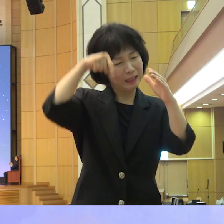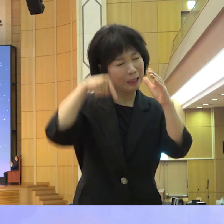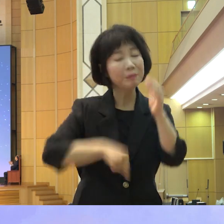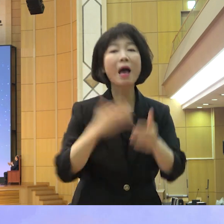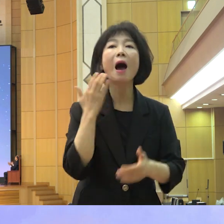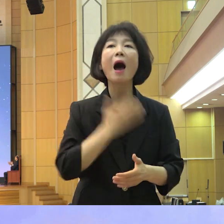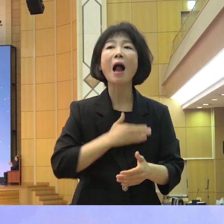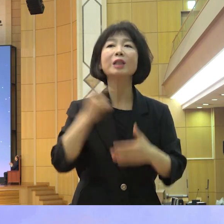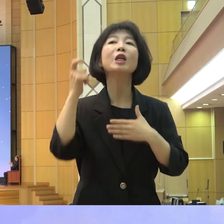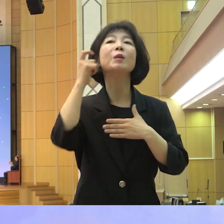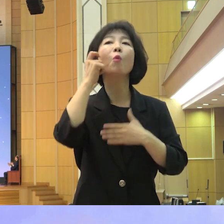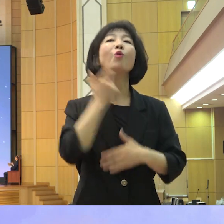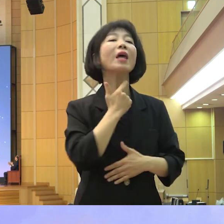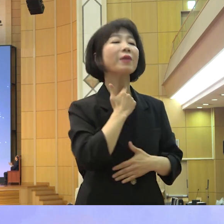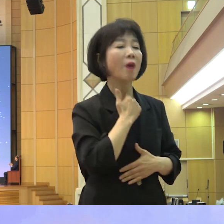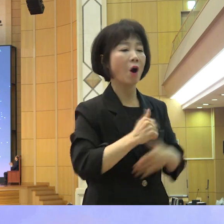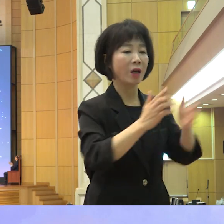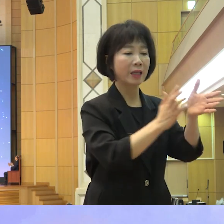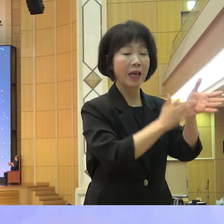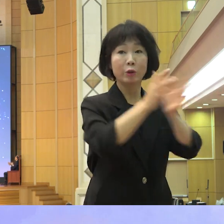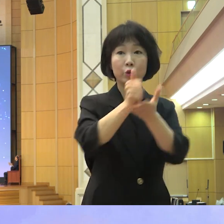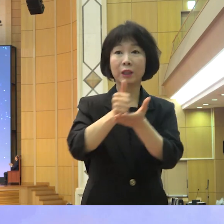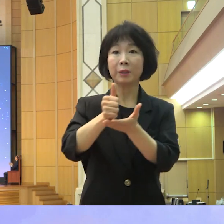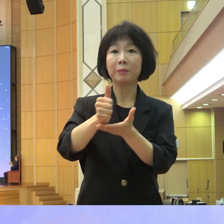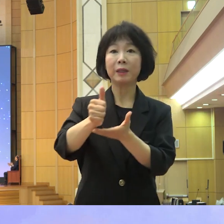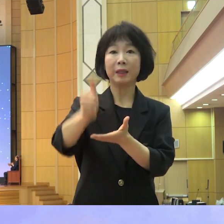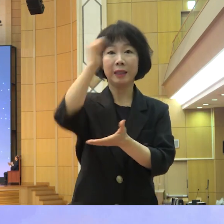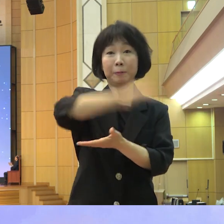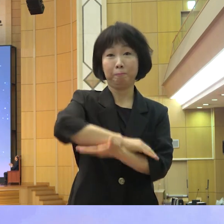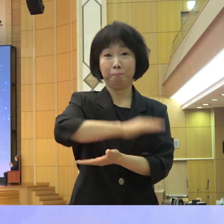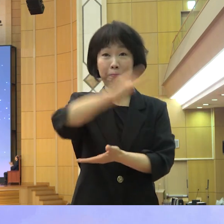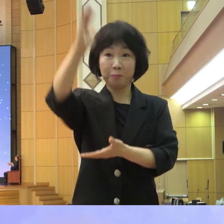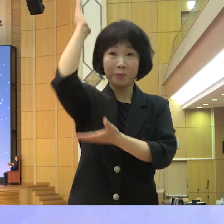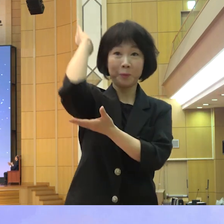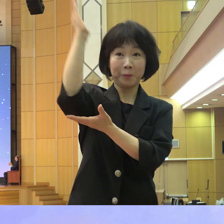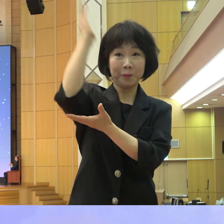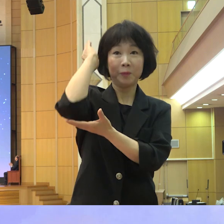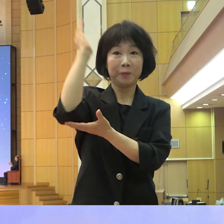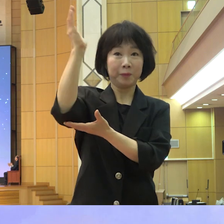알지 못했던 예수님의 이야기